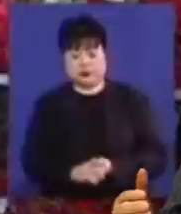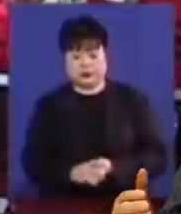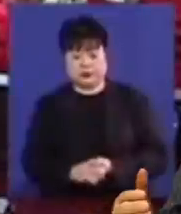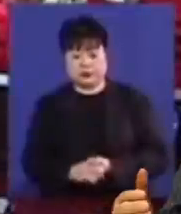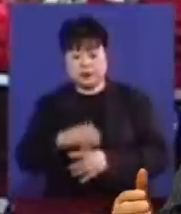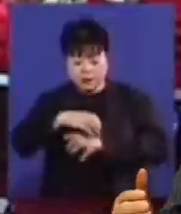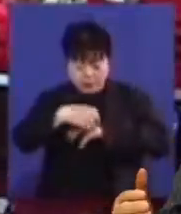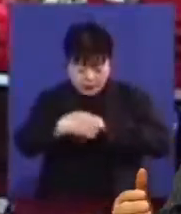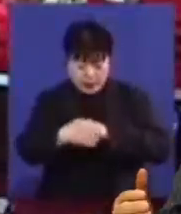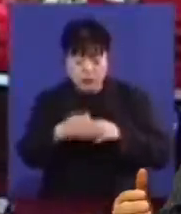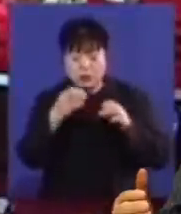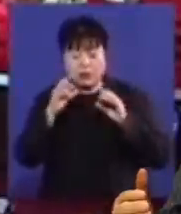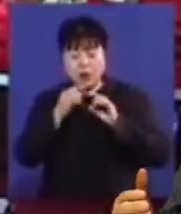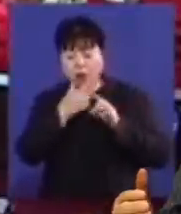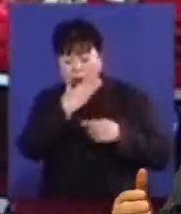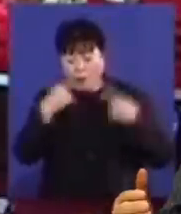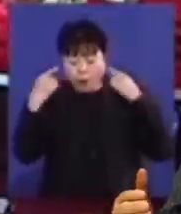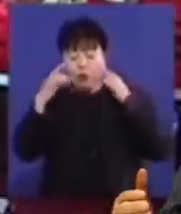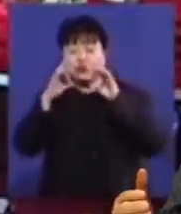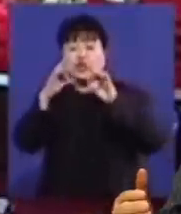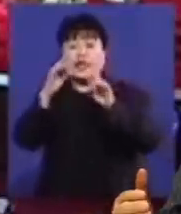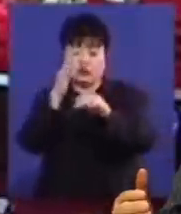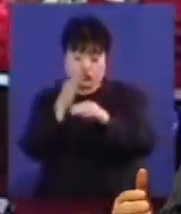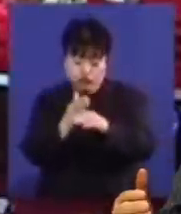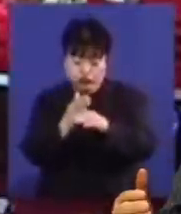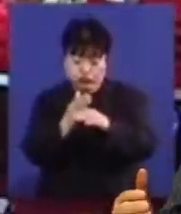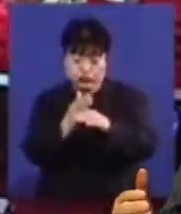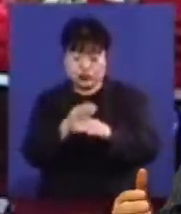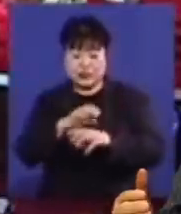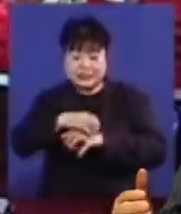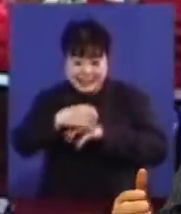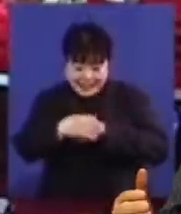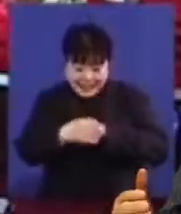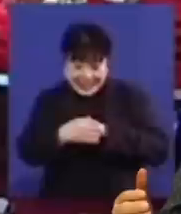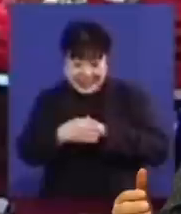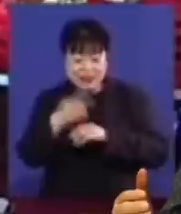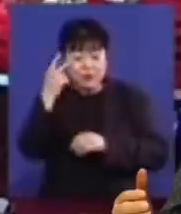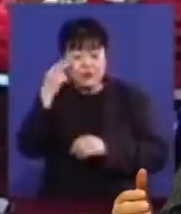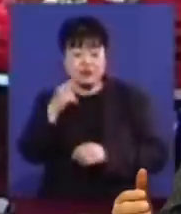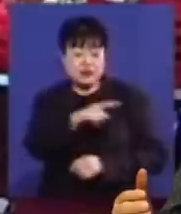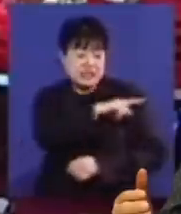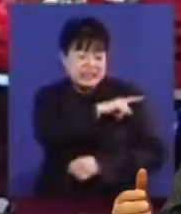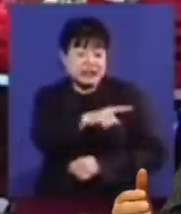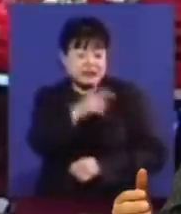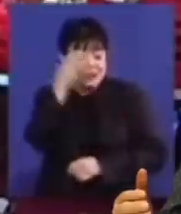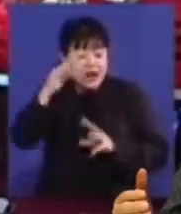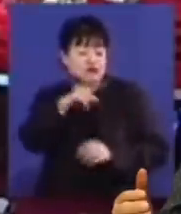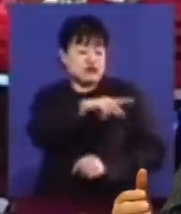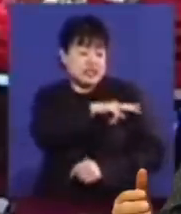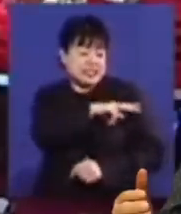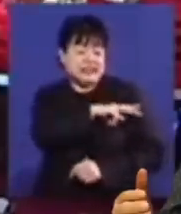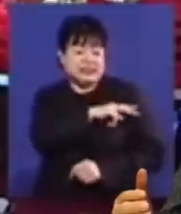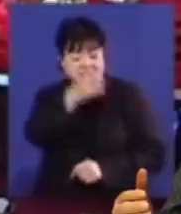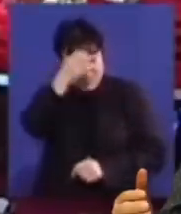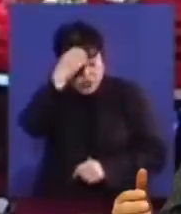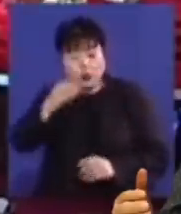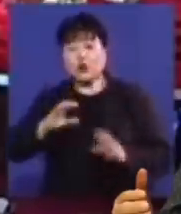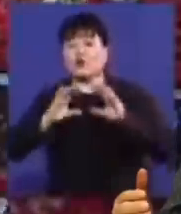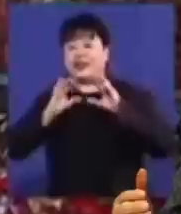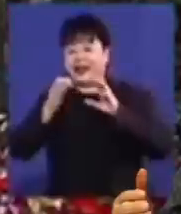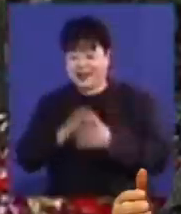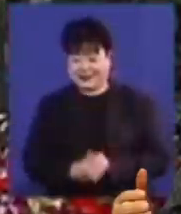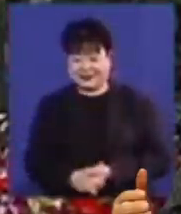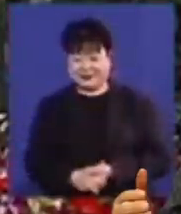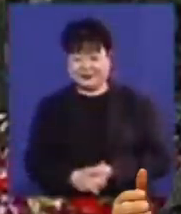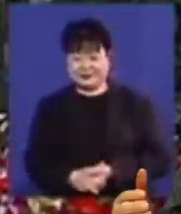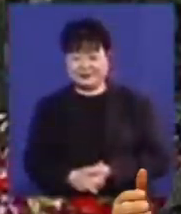나가서 복음을 전하고 있는 것입니다. 그러므로 오늘 세계에서 미국 다음으로 한국이 기독교 대국인 것입니다.